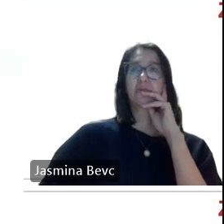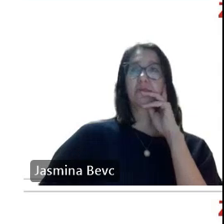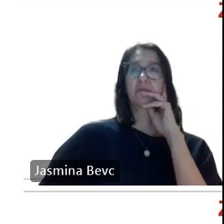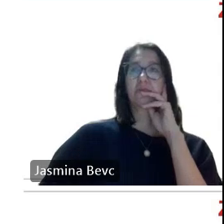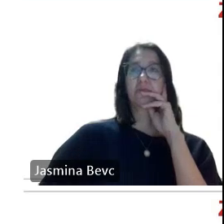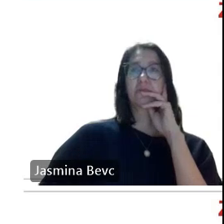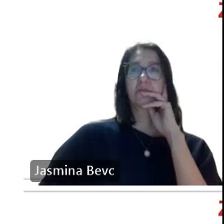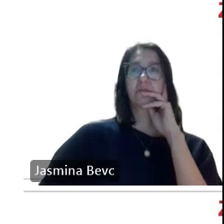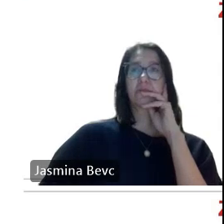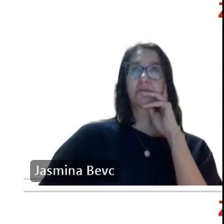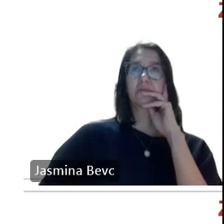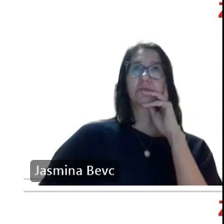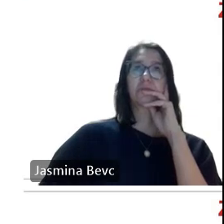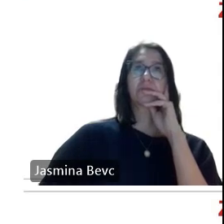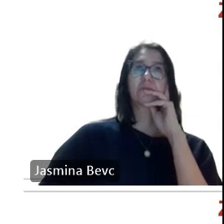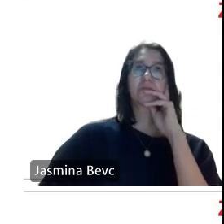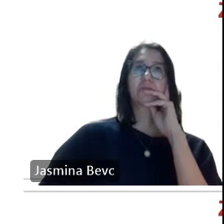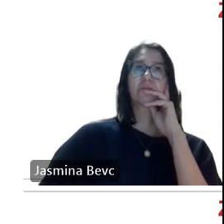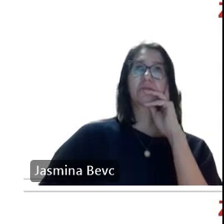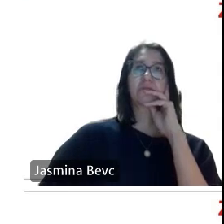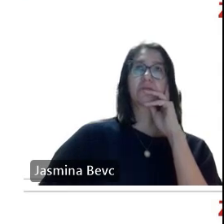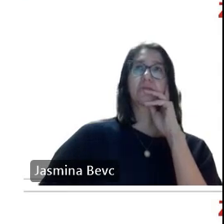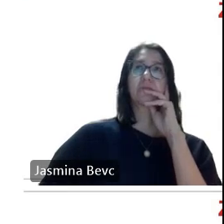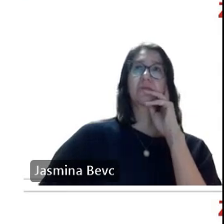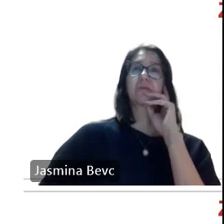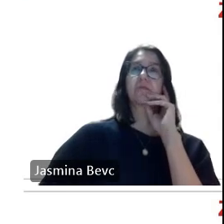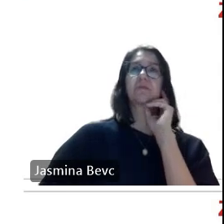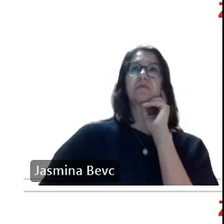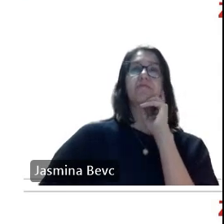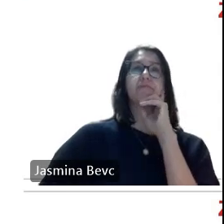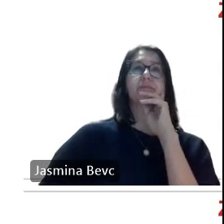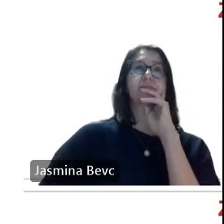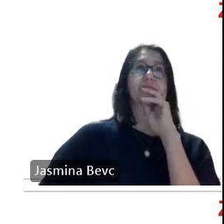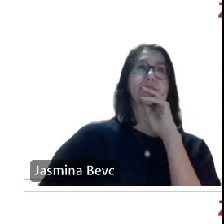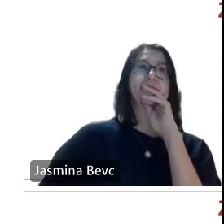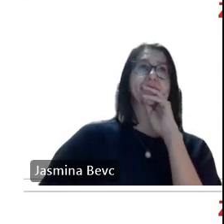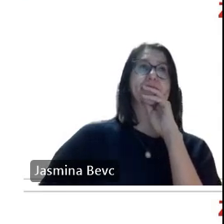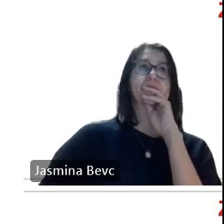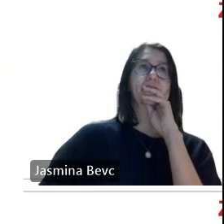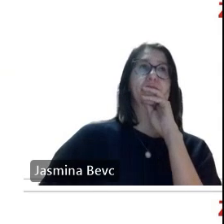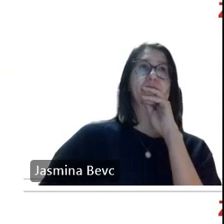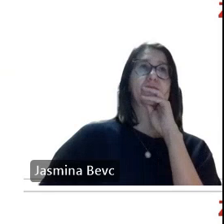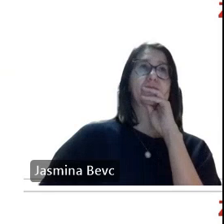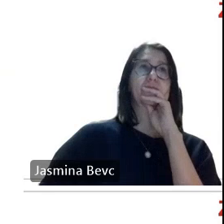Govorimo predvsem o temperaturah, ki se tule kar spreminjajo.